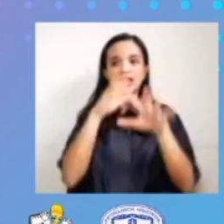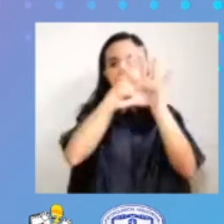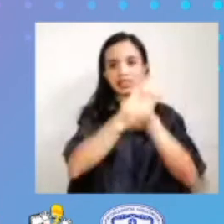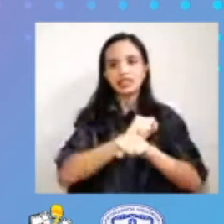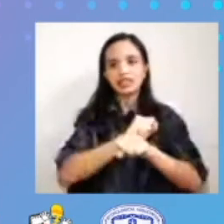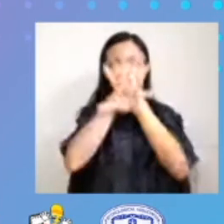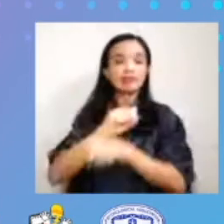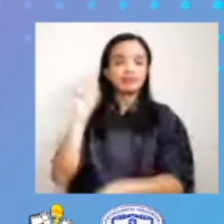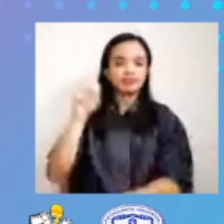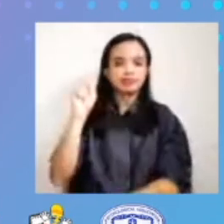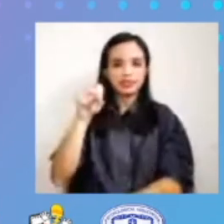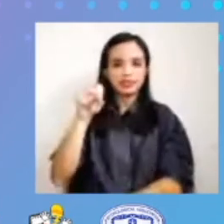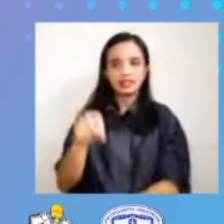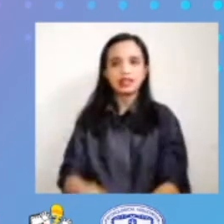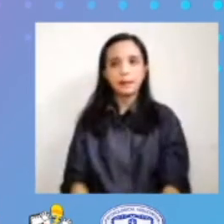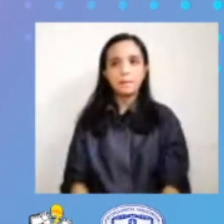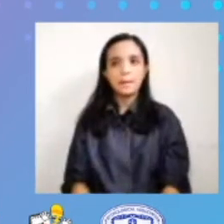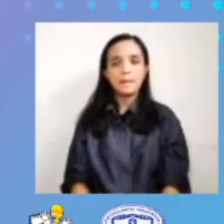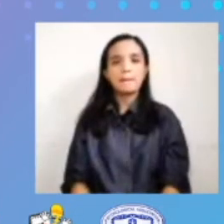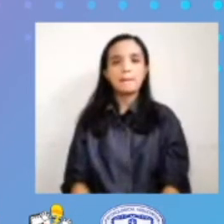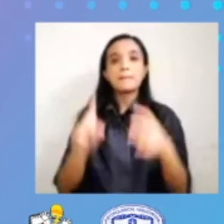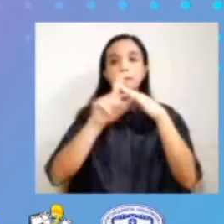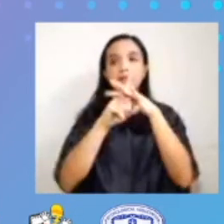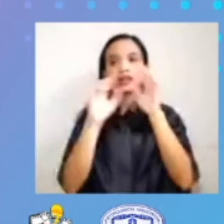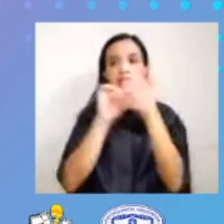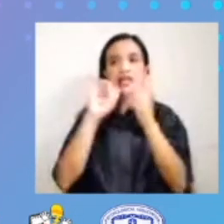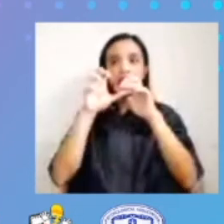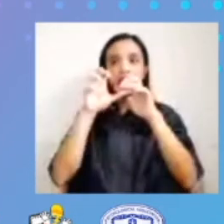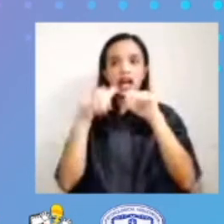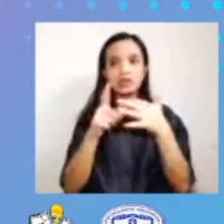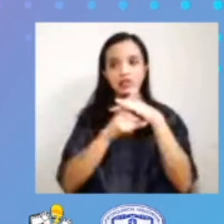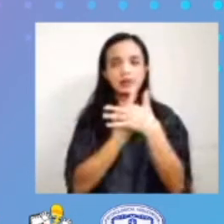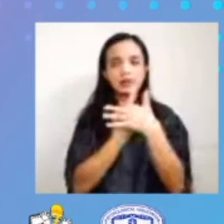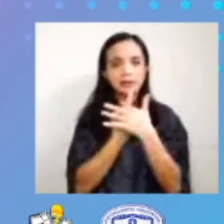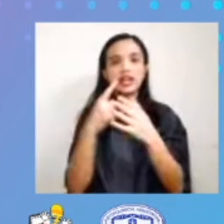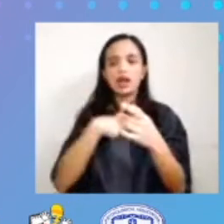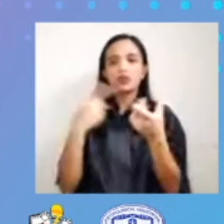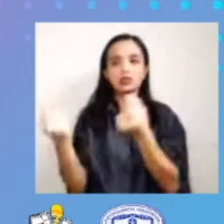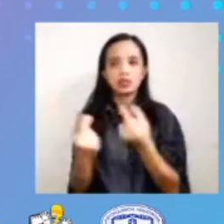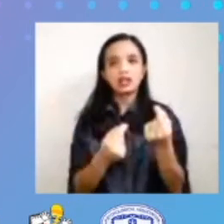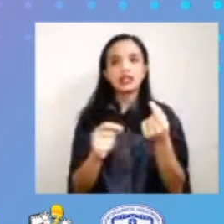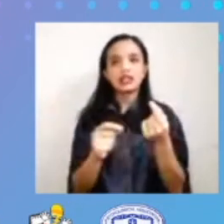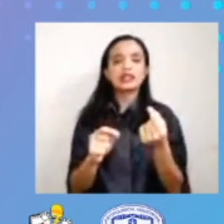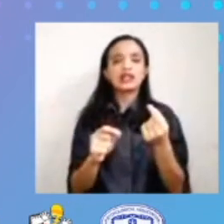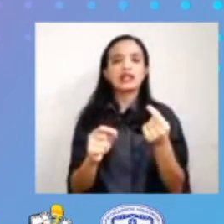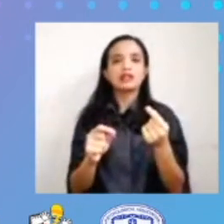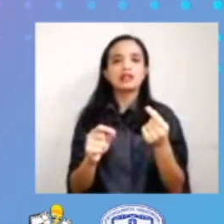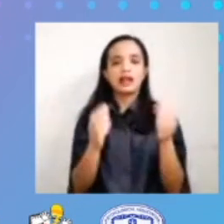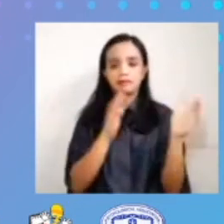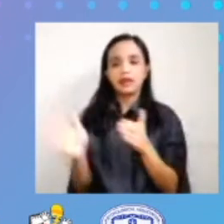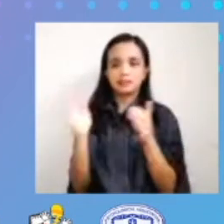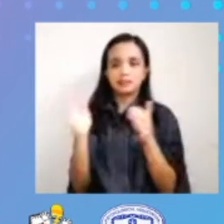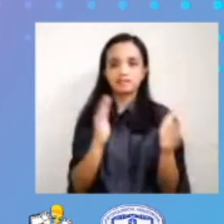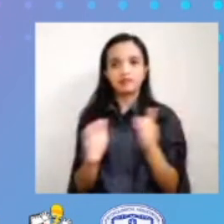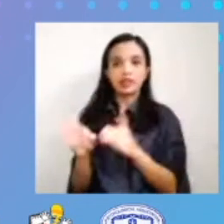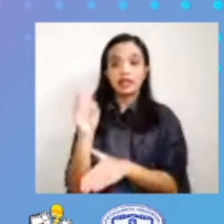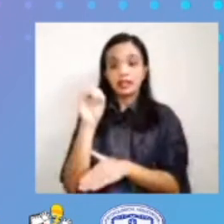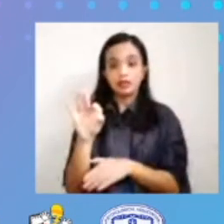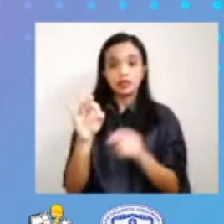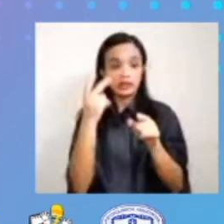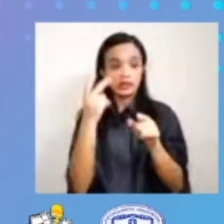For example, sige, paano ba to? Kanina nakikinig ako sa inyo. When you said, yung kaya lang ng katawan, hika ako, hindi ako pwede mag-push up, di